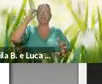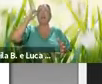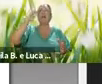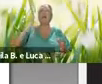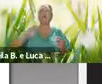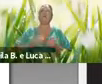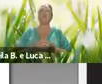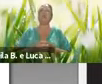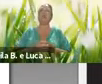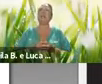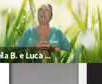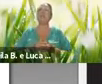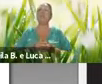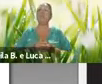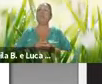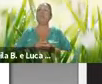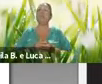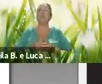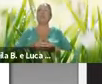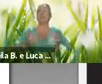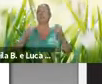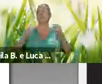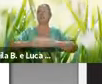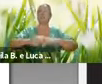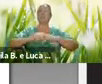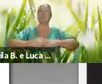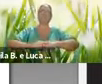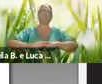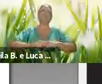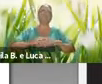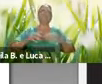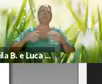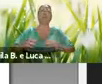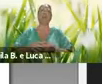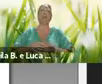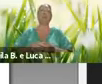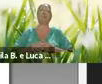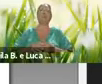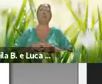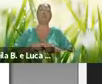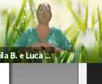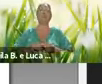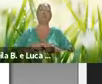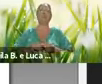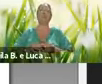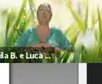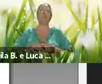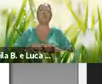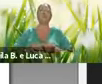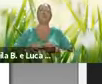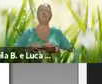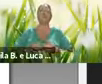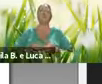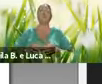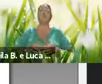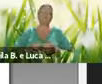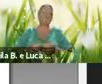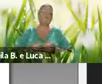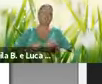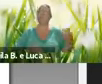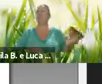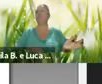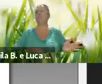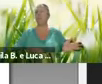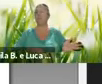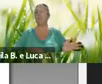no? E le opinioni degli amici che costituiscono facili accomodazioni con un minimo sforzo.